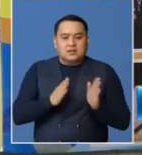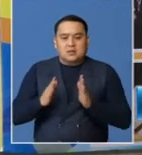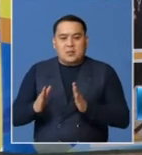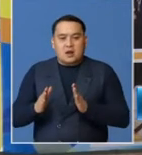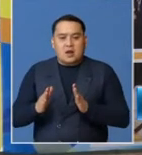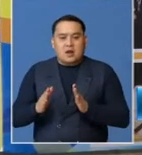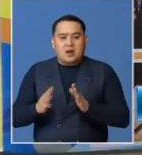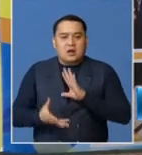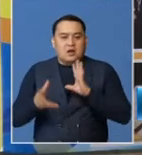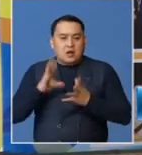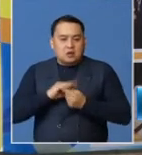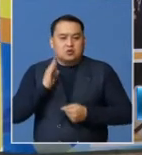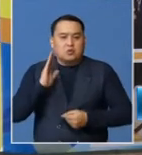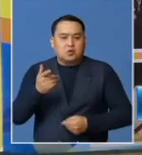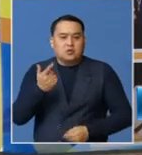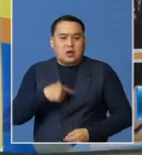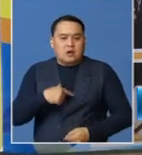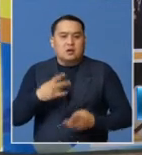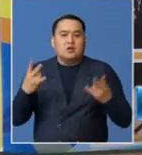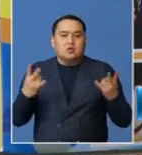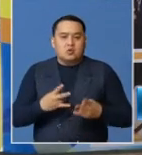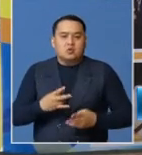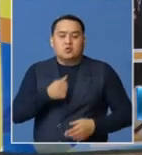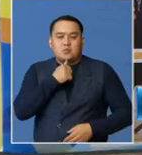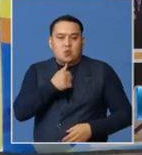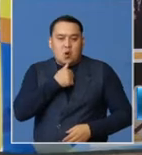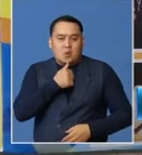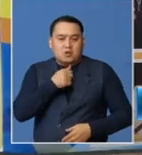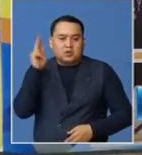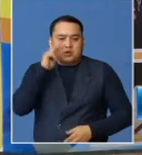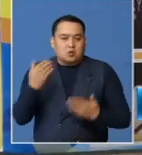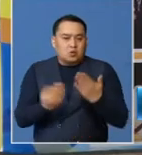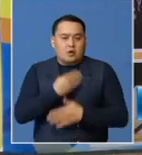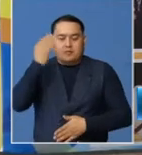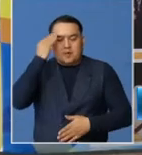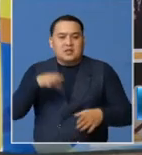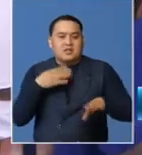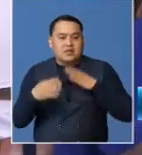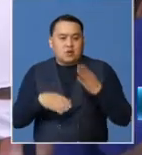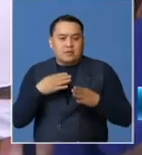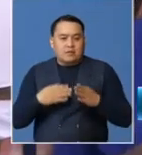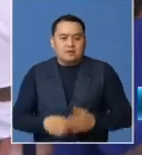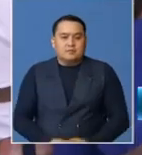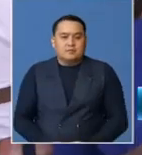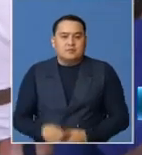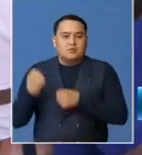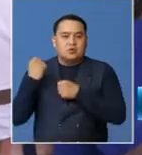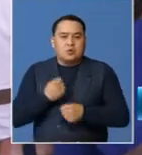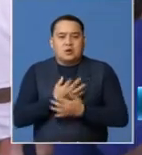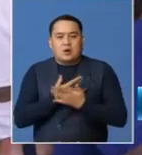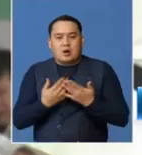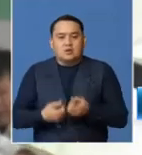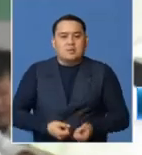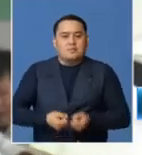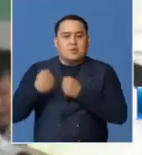И тогда результат придет сам. Нужно экспериментировать, изучать новые методы тренировок. Дзюдо славится различными